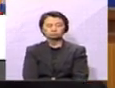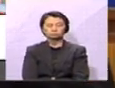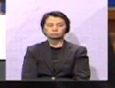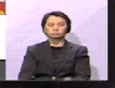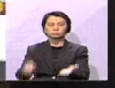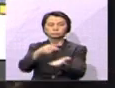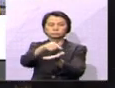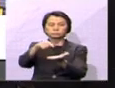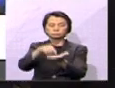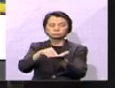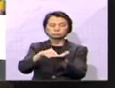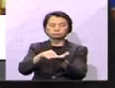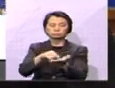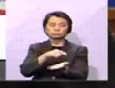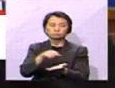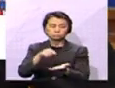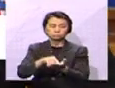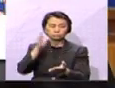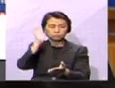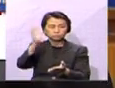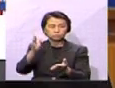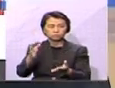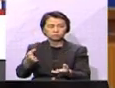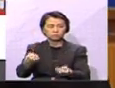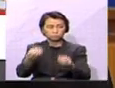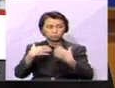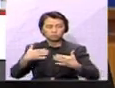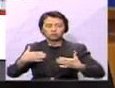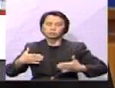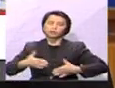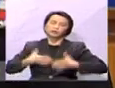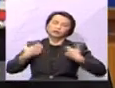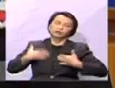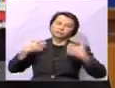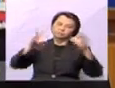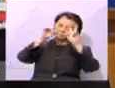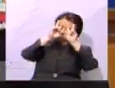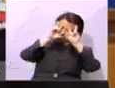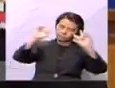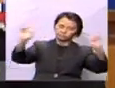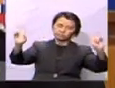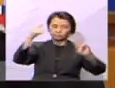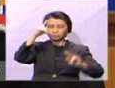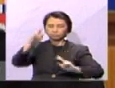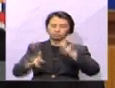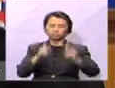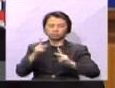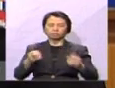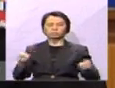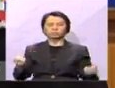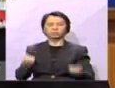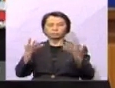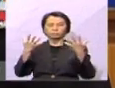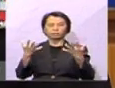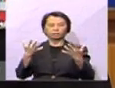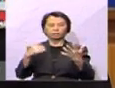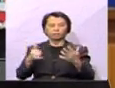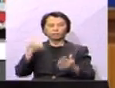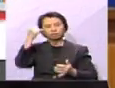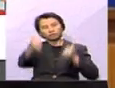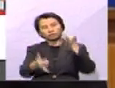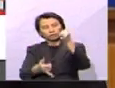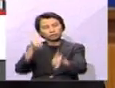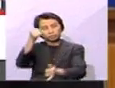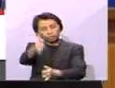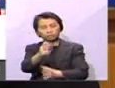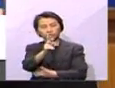ini akan memberi kesejahteraanlah kepada orang ramai yang berkunjung di Kuala